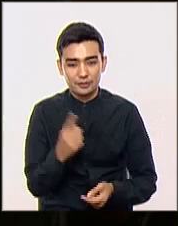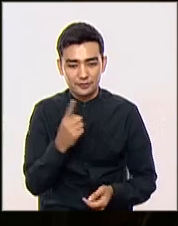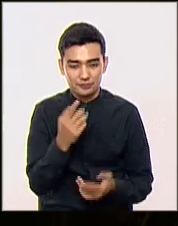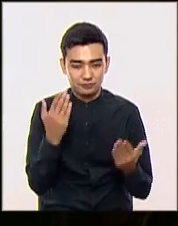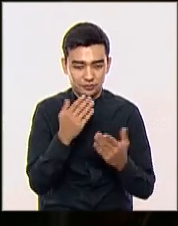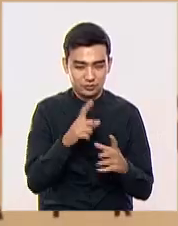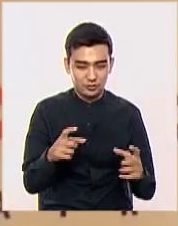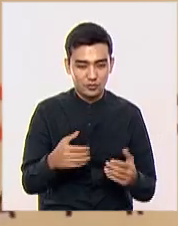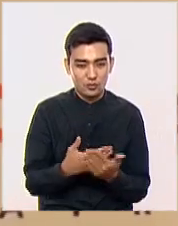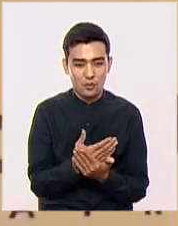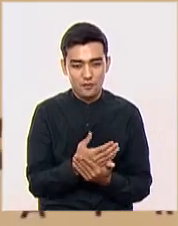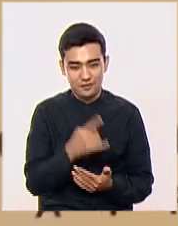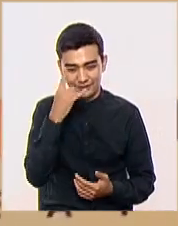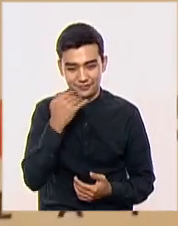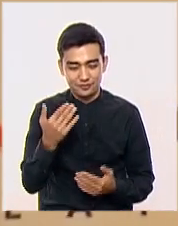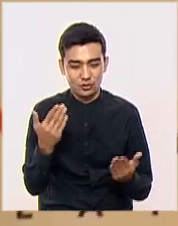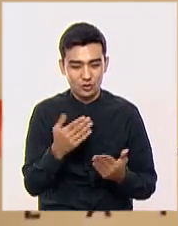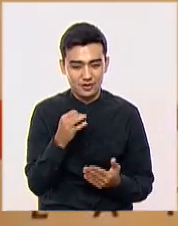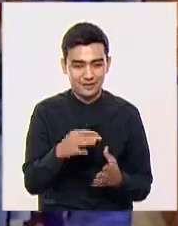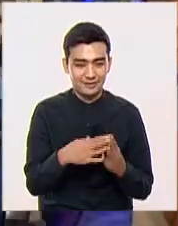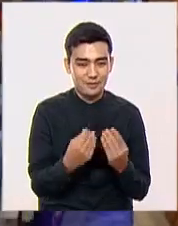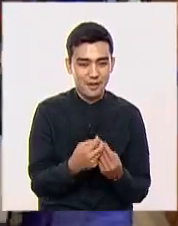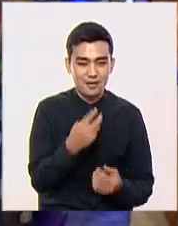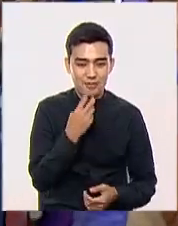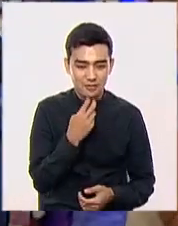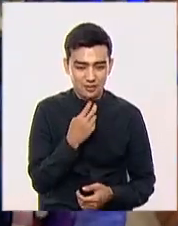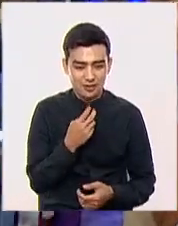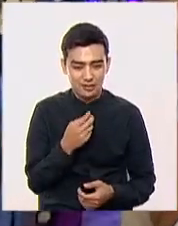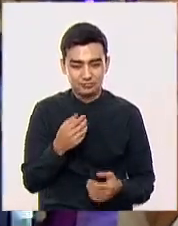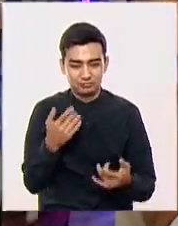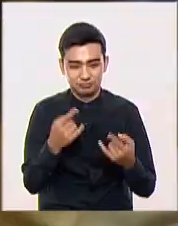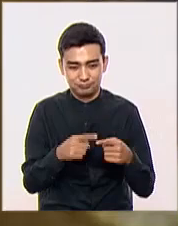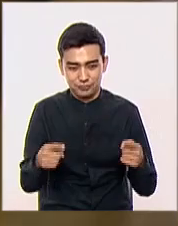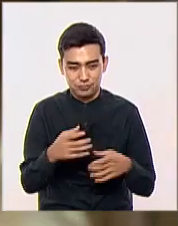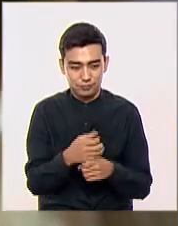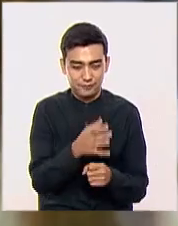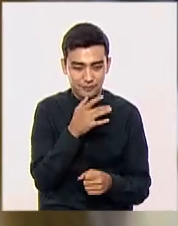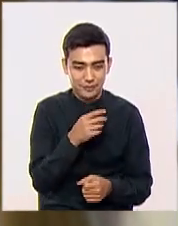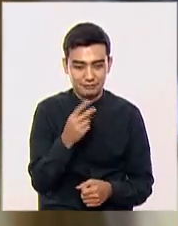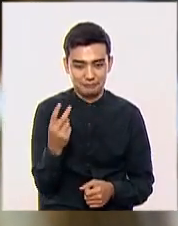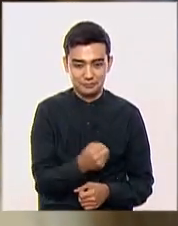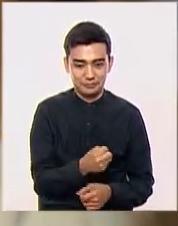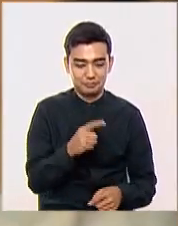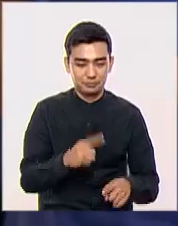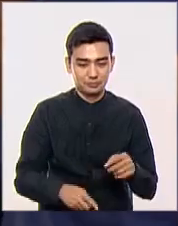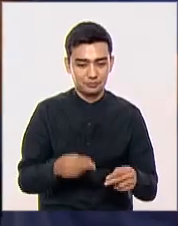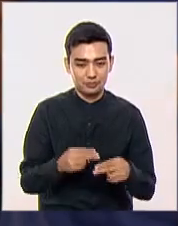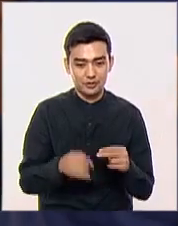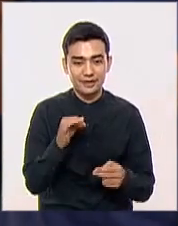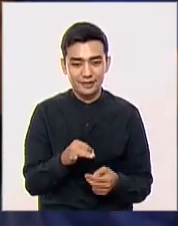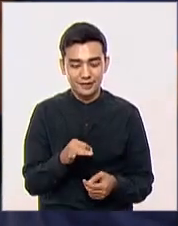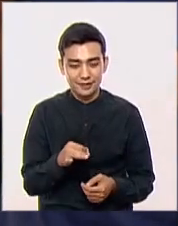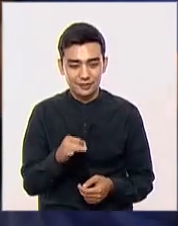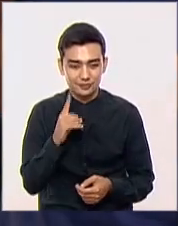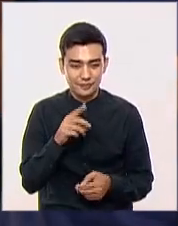зрителей новой отечественной картины. Семейную комедию сняли в рекордные сроки, всего за 2 недели. Результат с